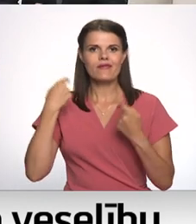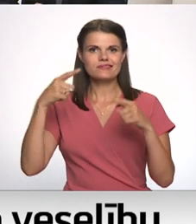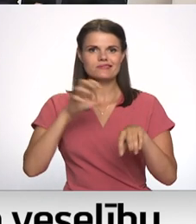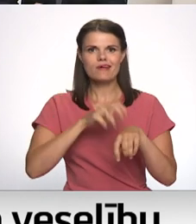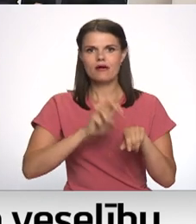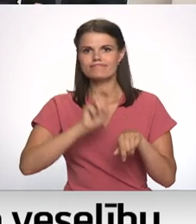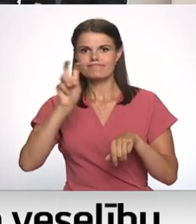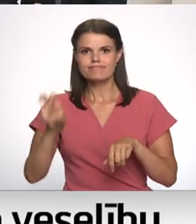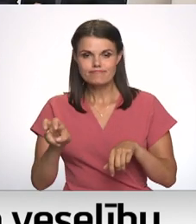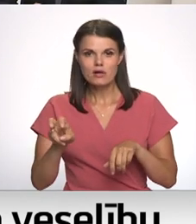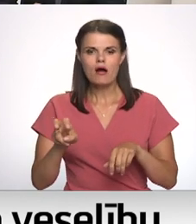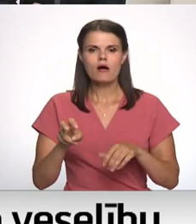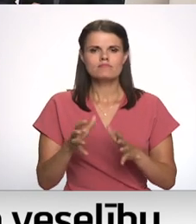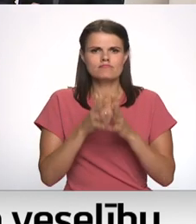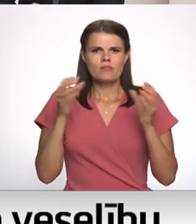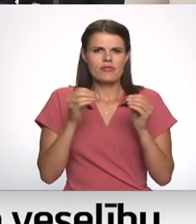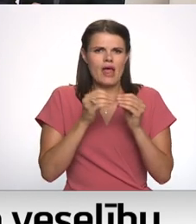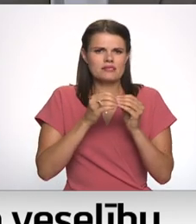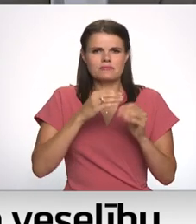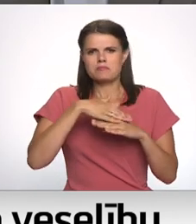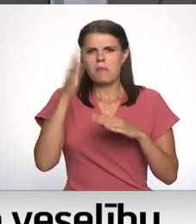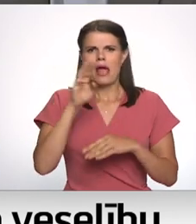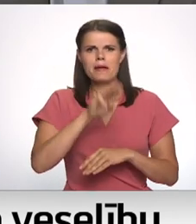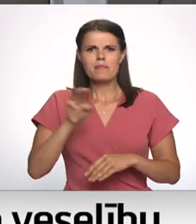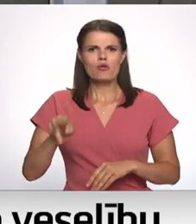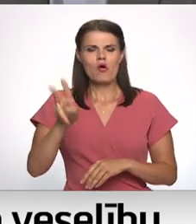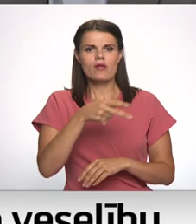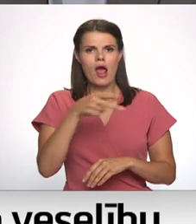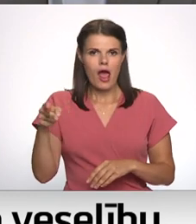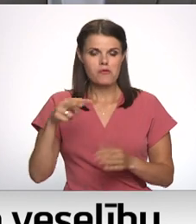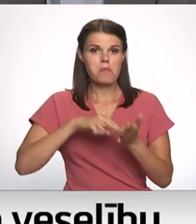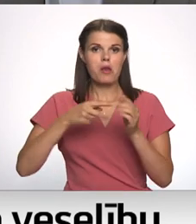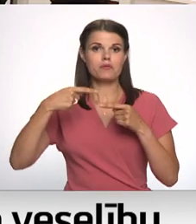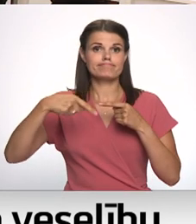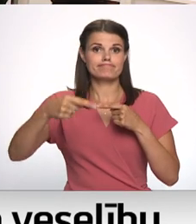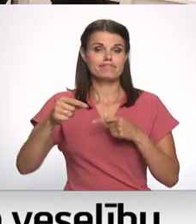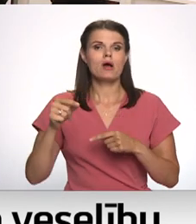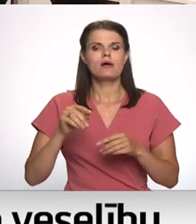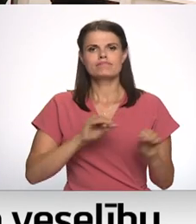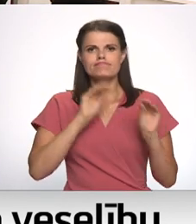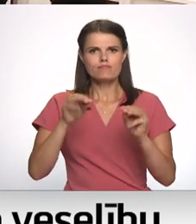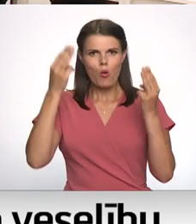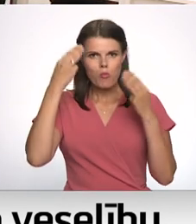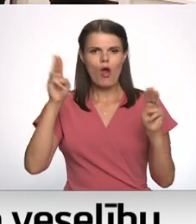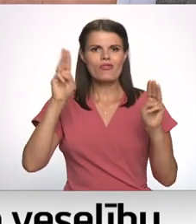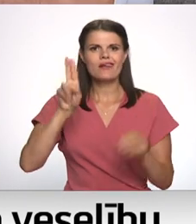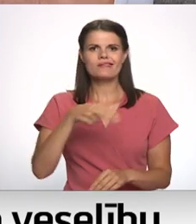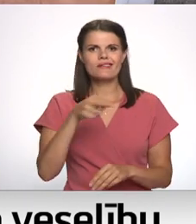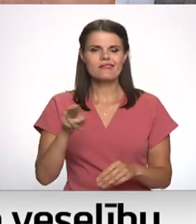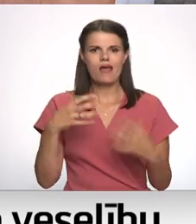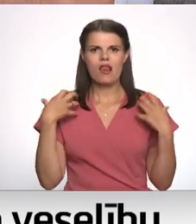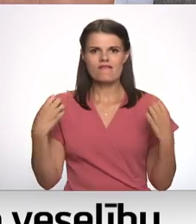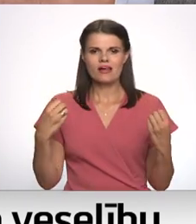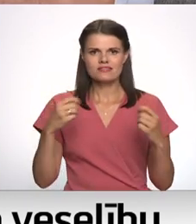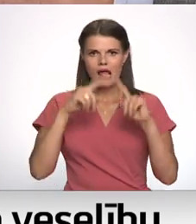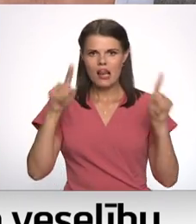ārsta. Ieguldot vairākus desmitus miljonus eiro, ko gadu laikā plānots ieviest modernu digitālo veselību, kurā